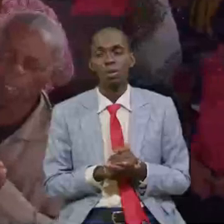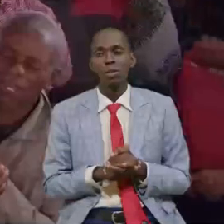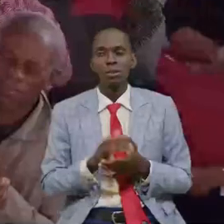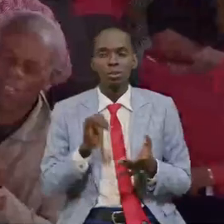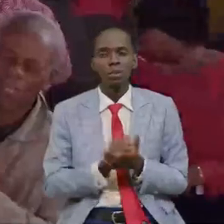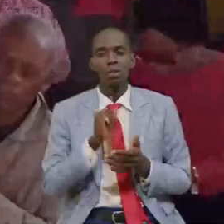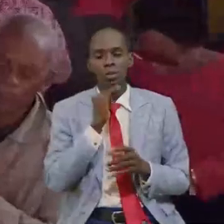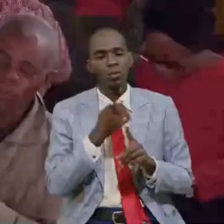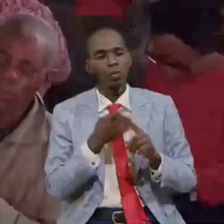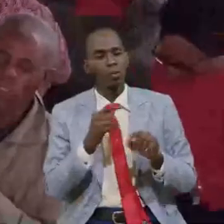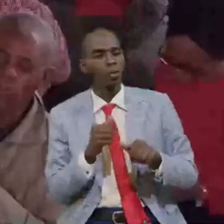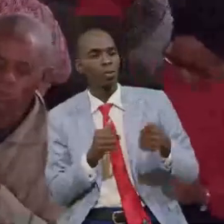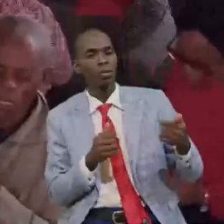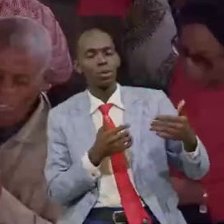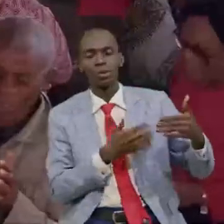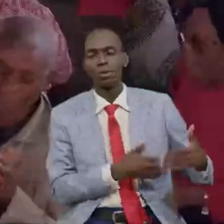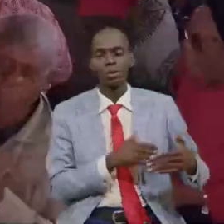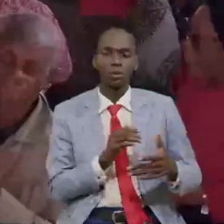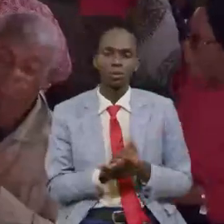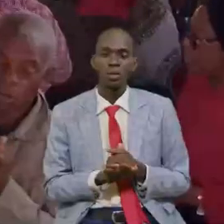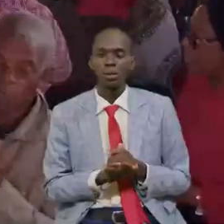Qui vient de l'autre côté.